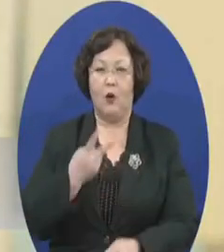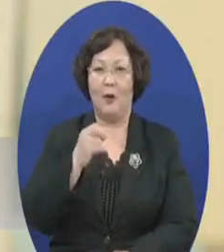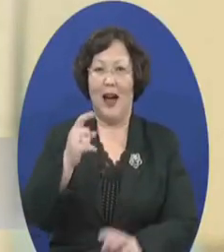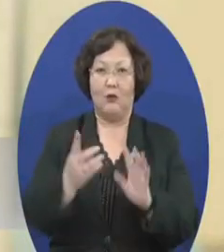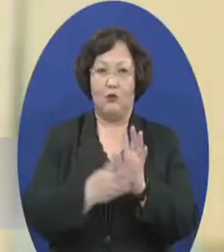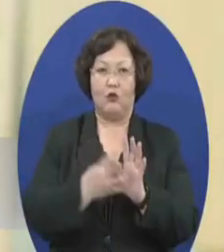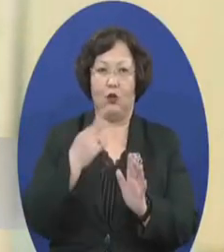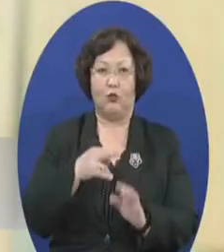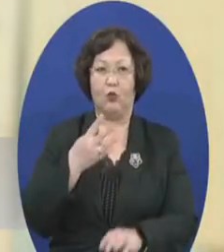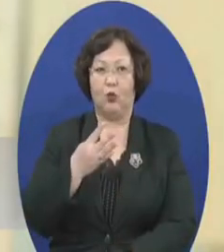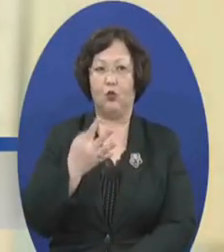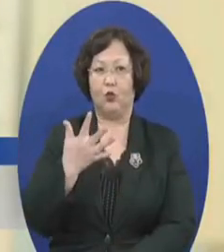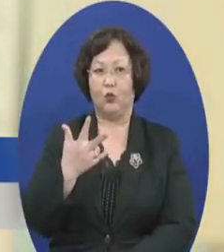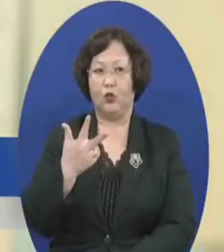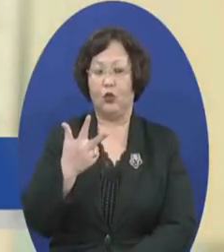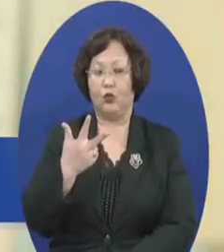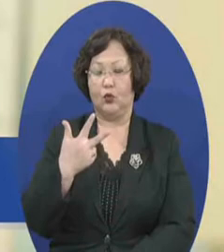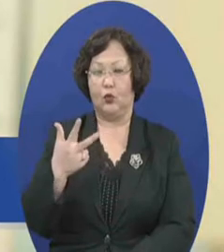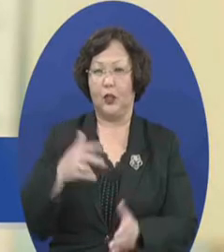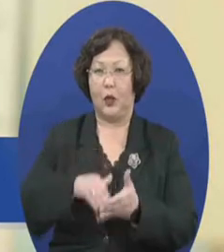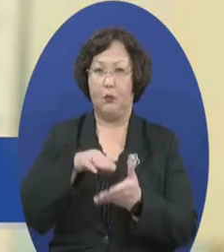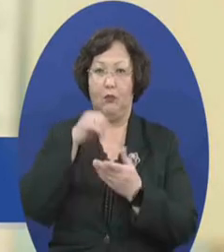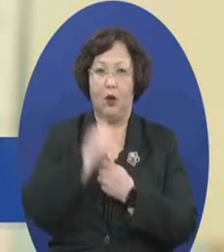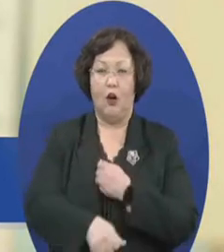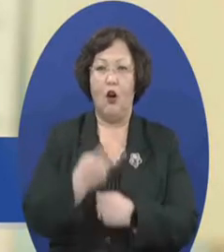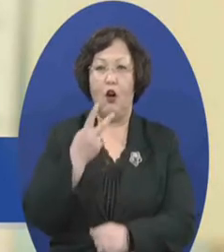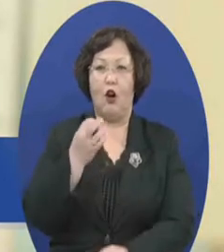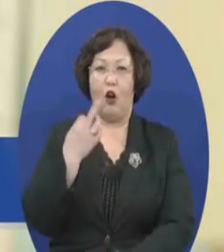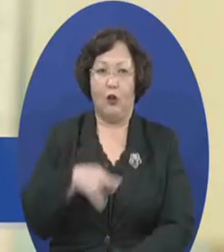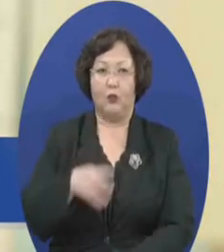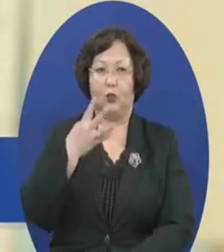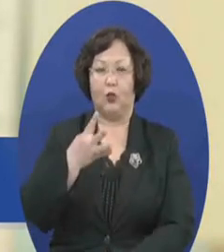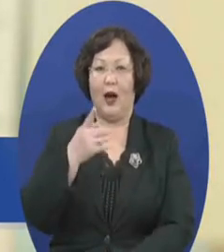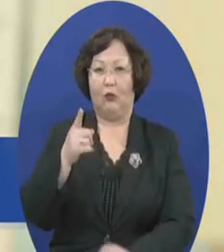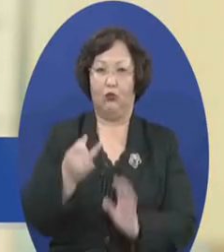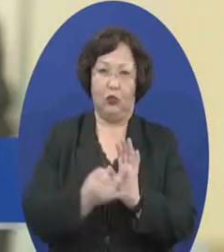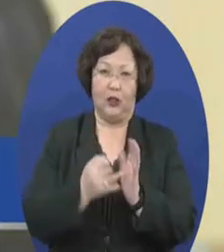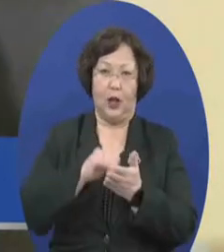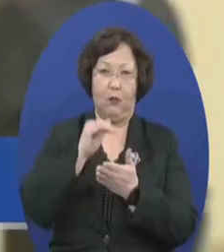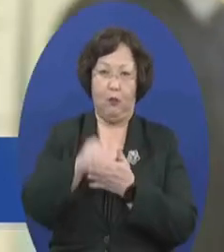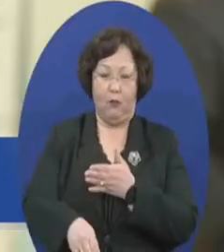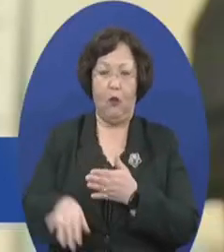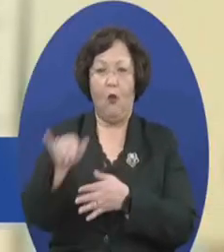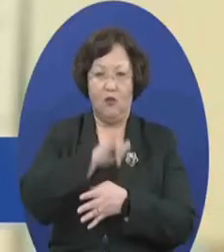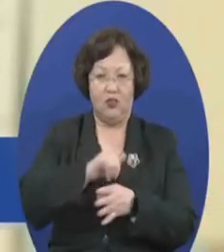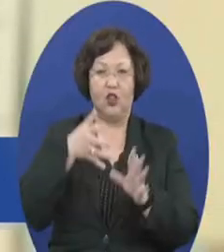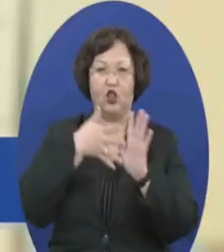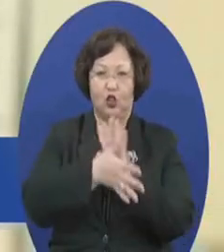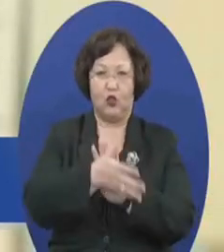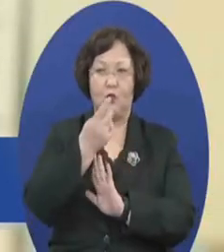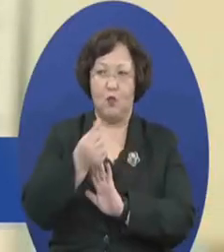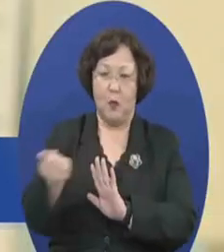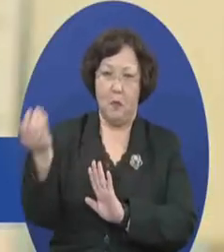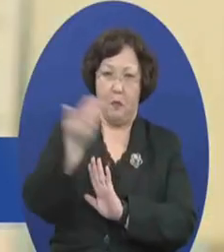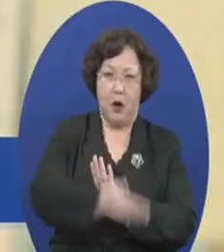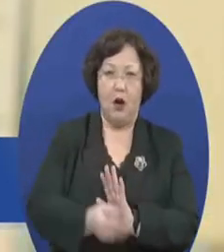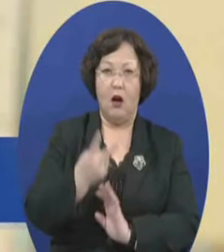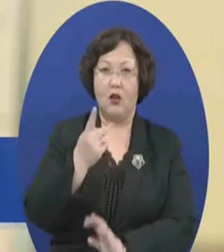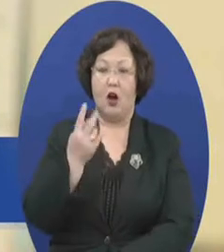19-433 тэрбум шууд төсөвтөлж байна. За 19-20 онд 417 тэрбум. За